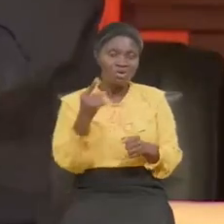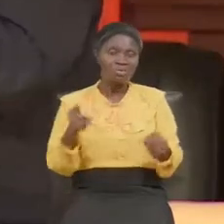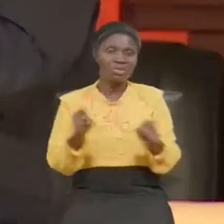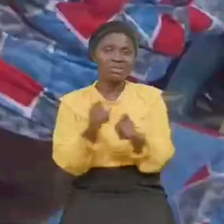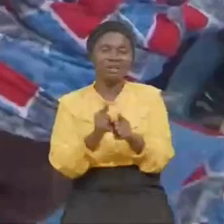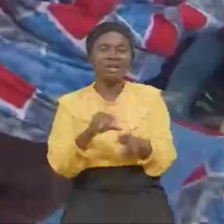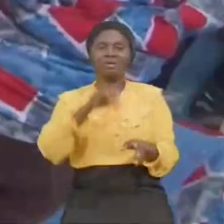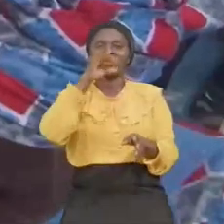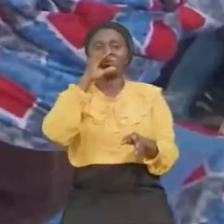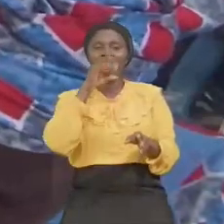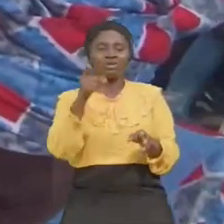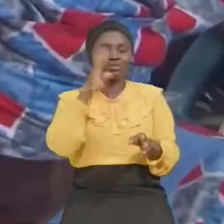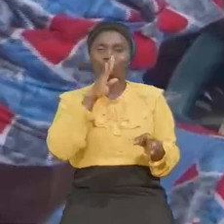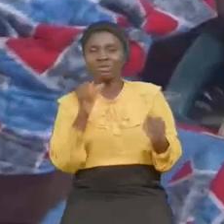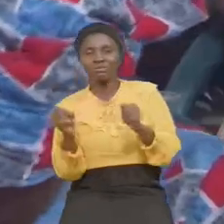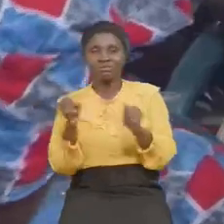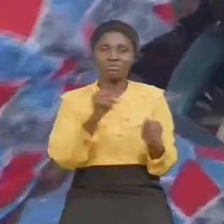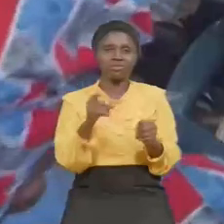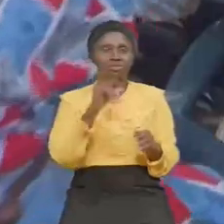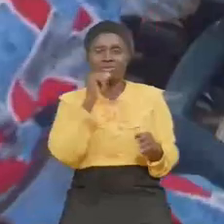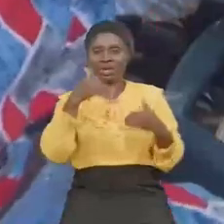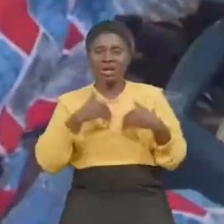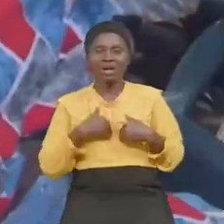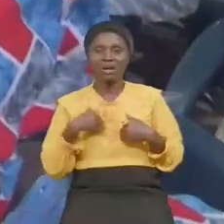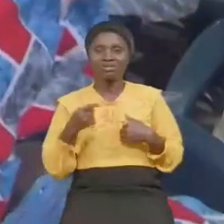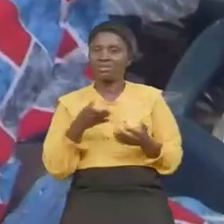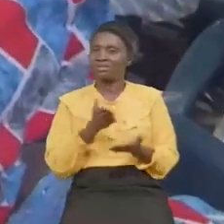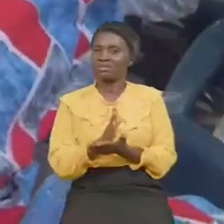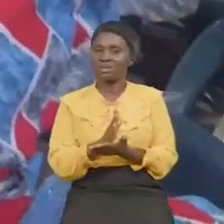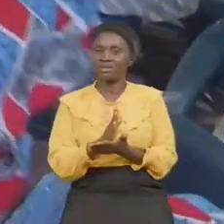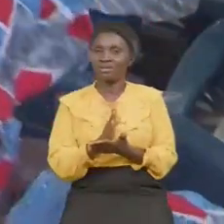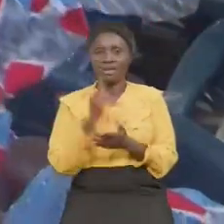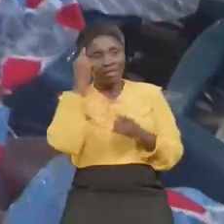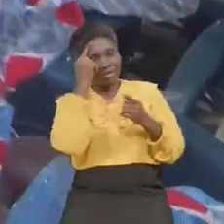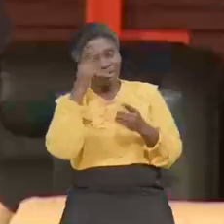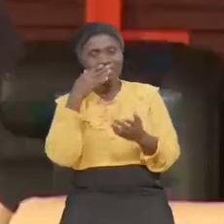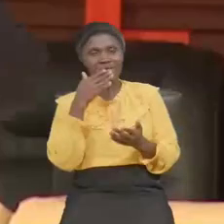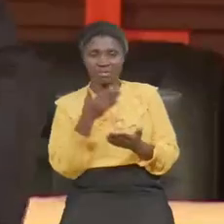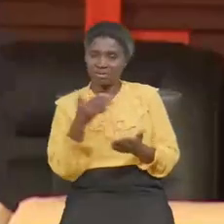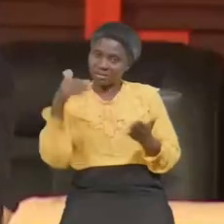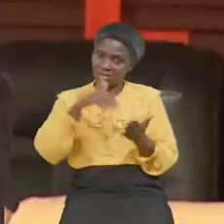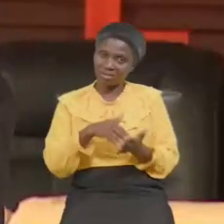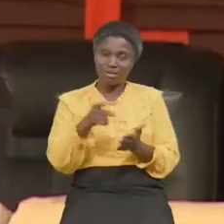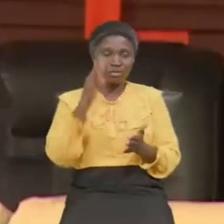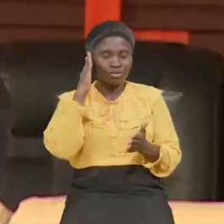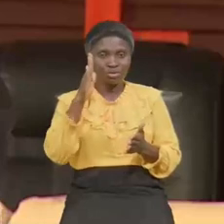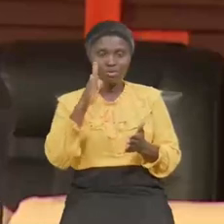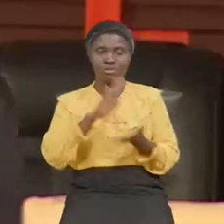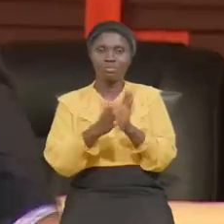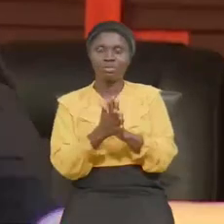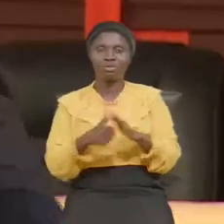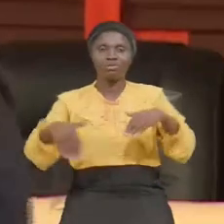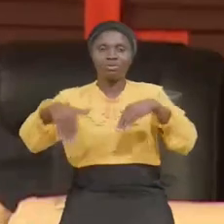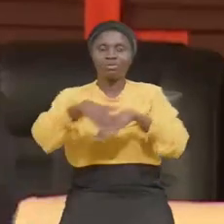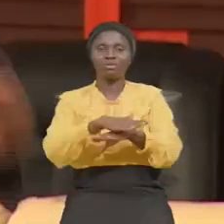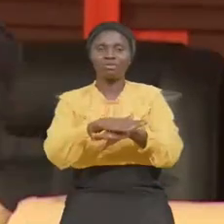Vous n'aurez pas l'évaluation correcte des choses. Vous allez surévaluer les choses de ce monde